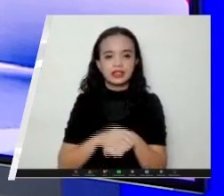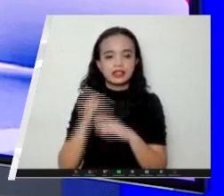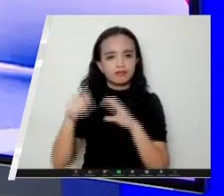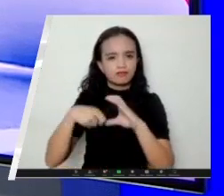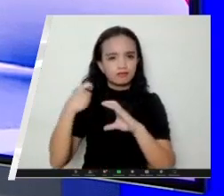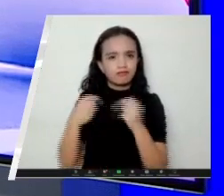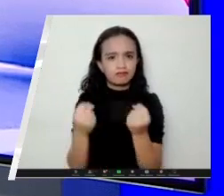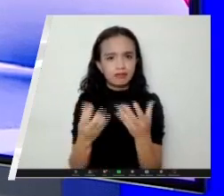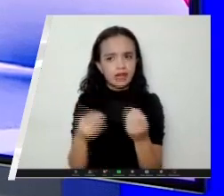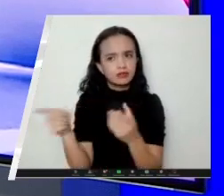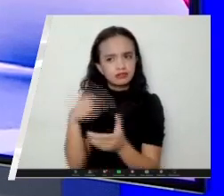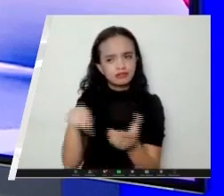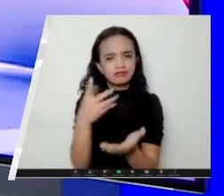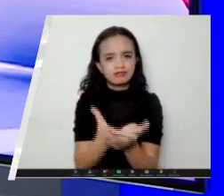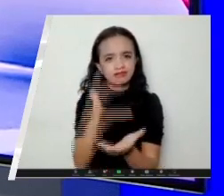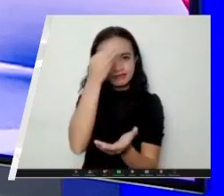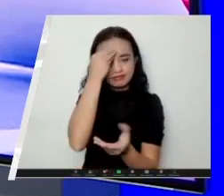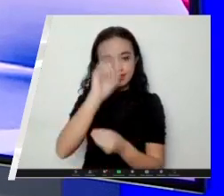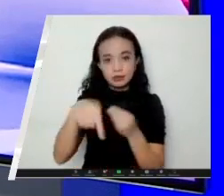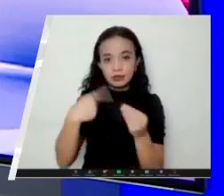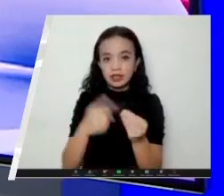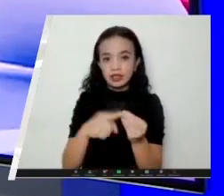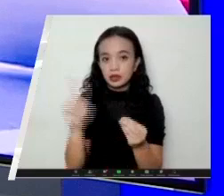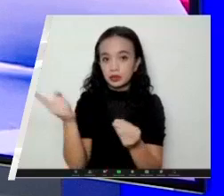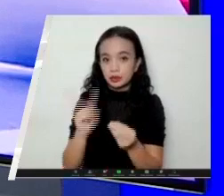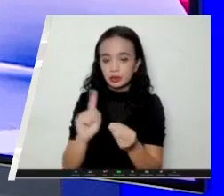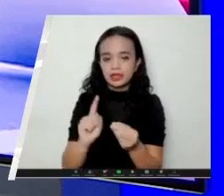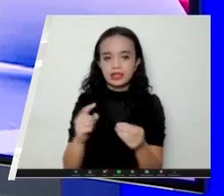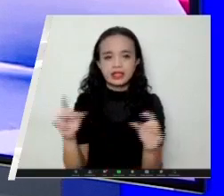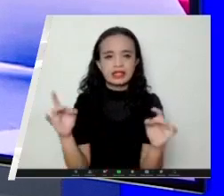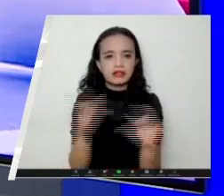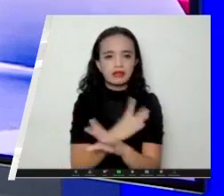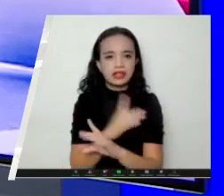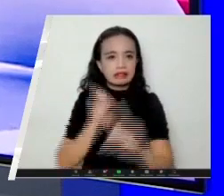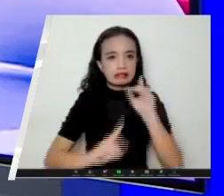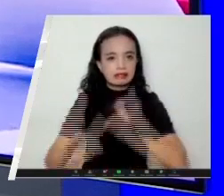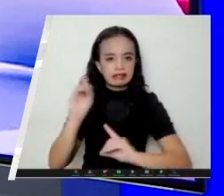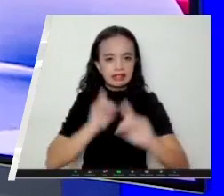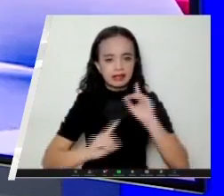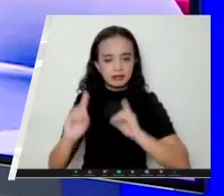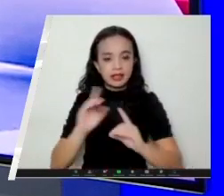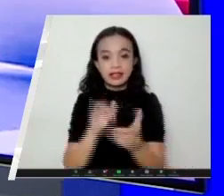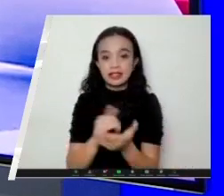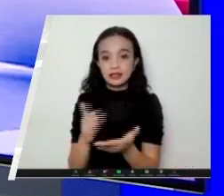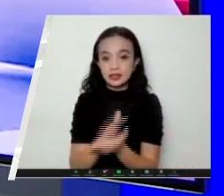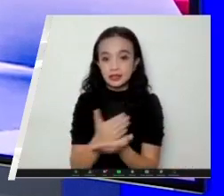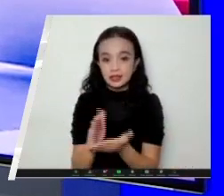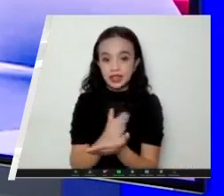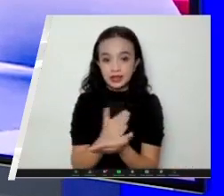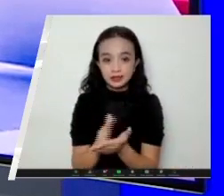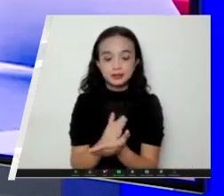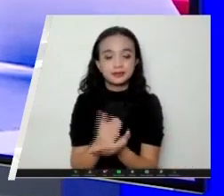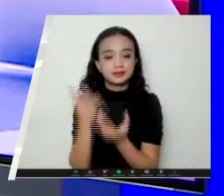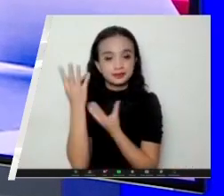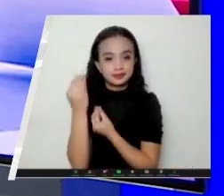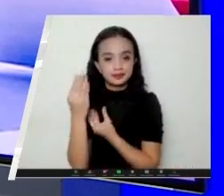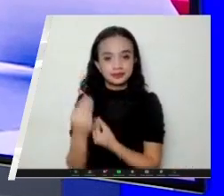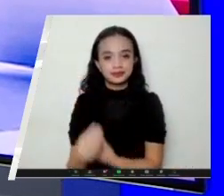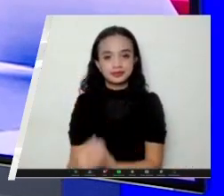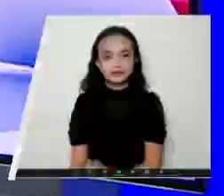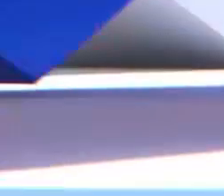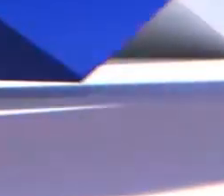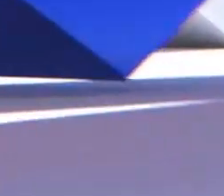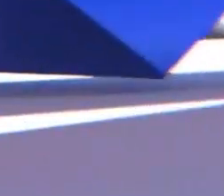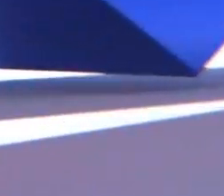raw silang natutunan sa set ng upcoming revenge drama na makiling na shinare nila sa Dream Integrated News interviews. Makichika kay